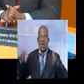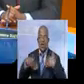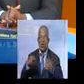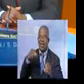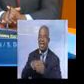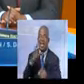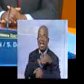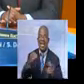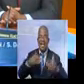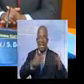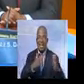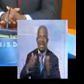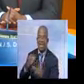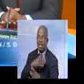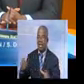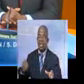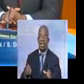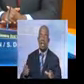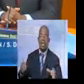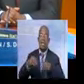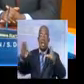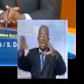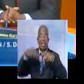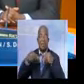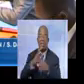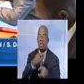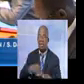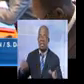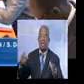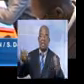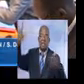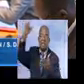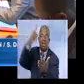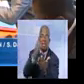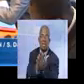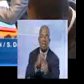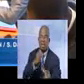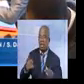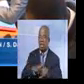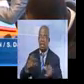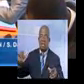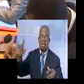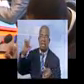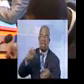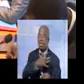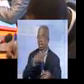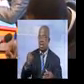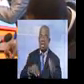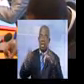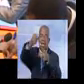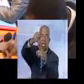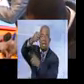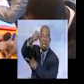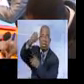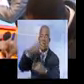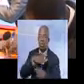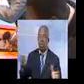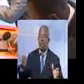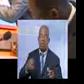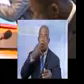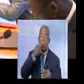de l'aéroport Félix Houphouët-Boigny et de la réalisation du pont Henri-Conan-Bédier, dont l'inauguration est prévue le mardi